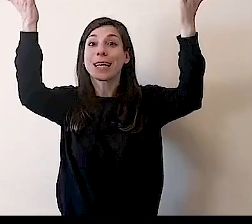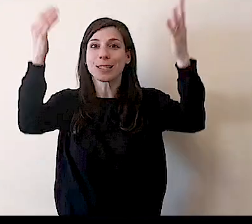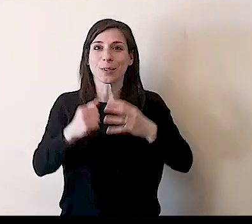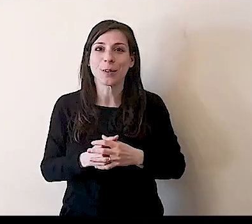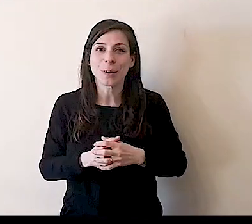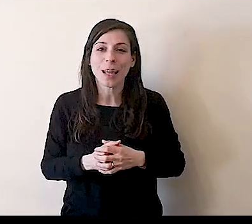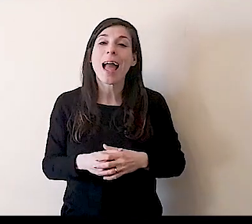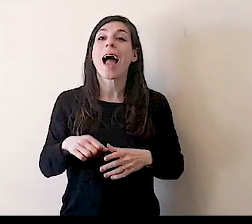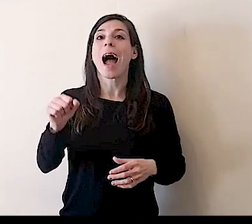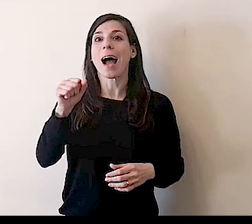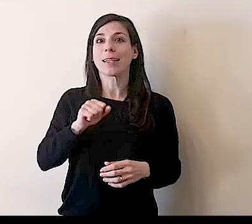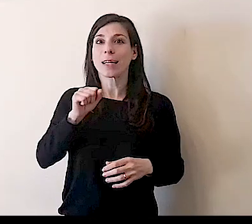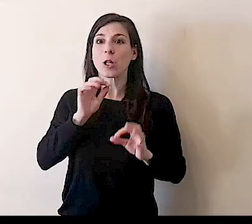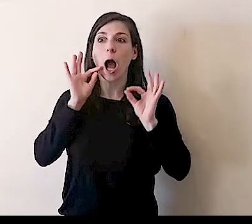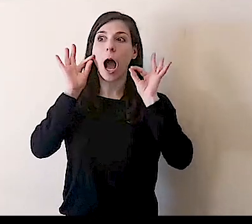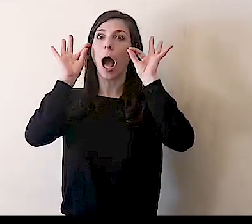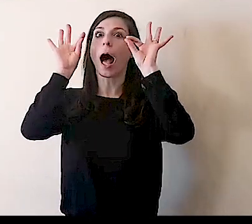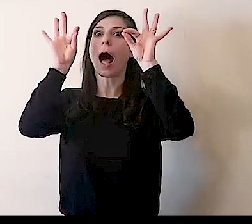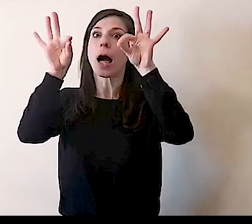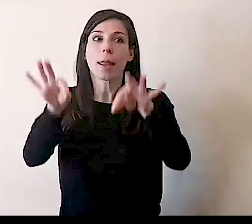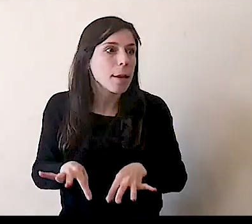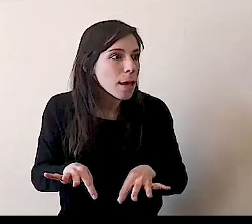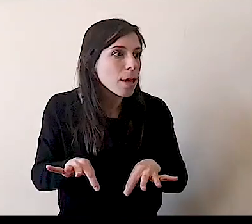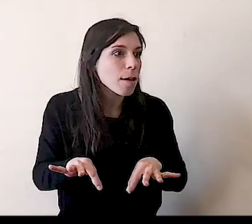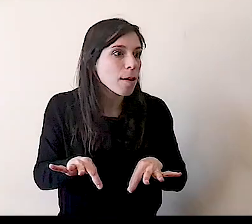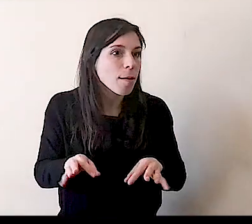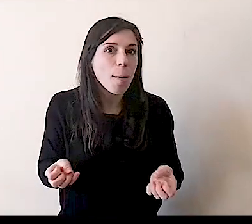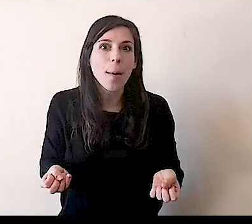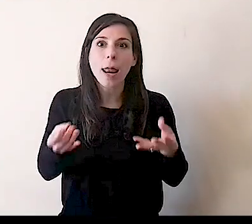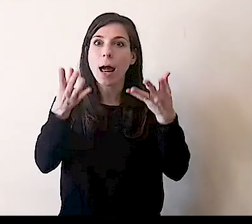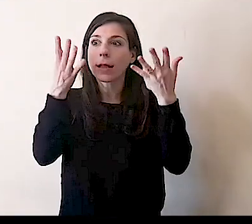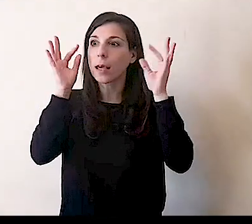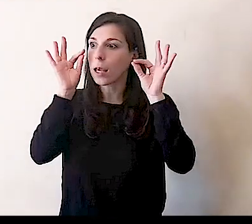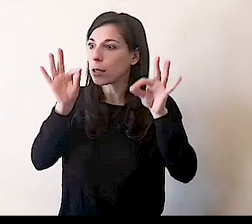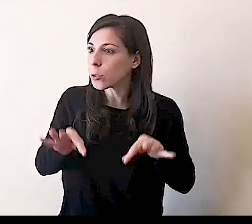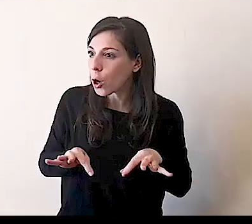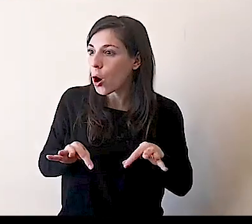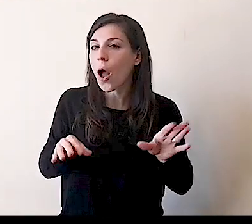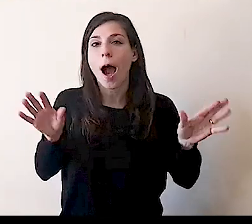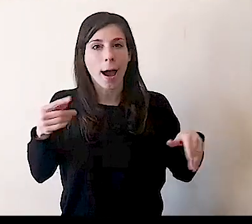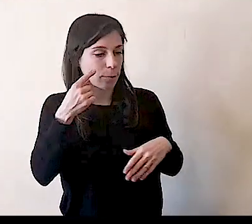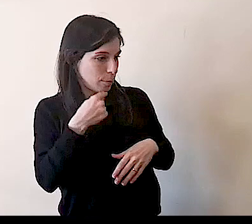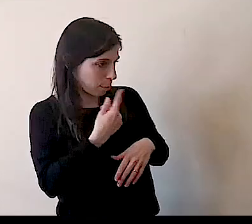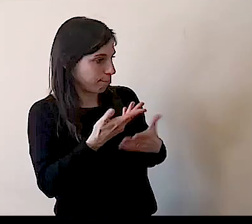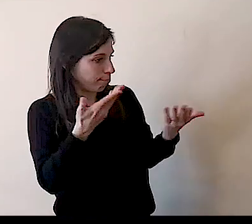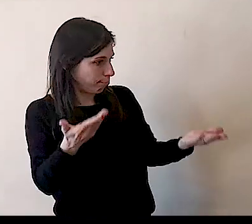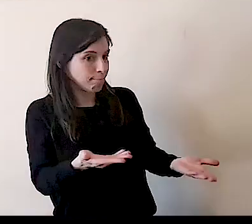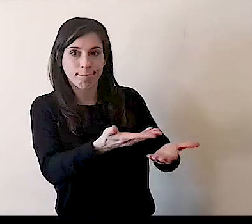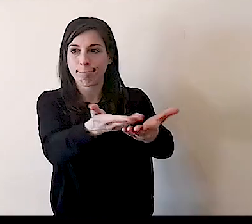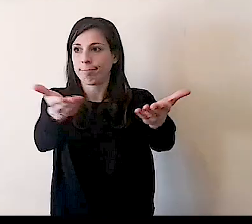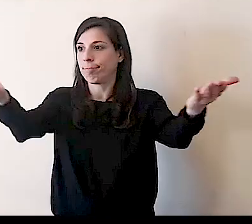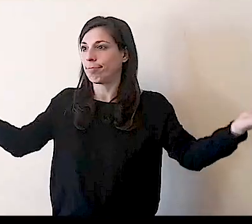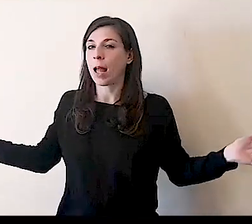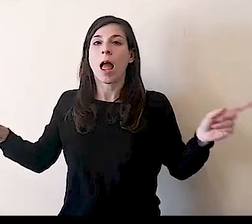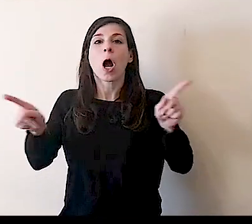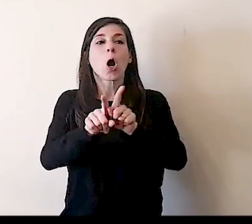e andreino arrivo in paradiso e l'angelo gli disse guarda il paradiso è